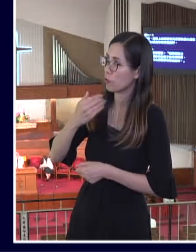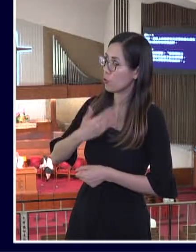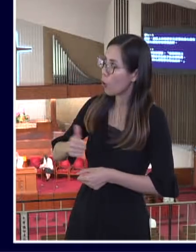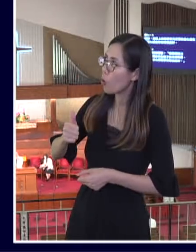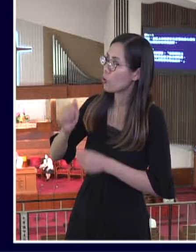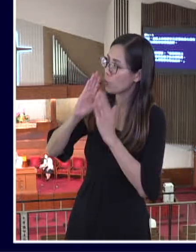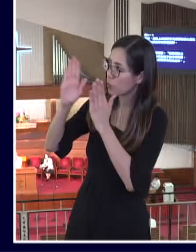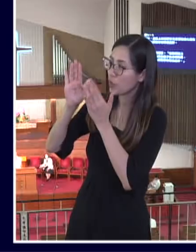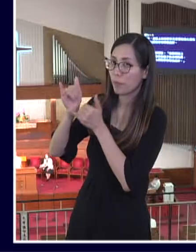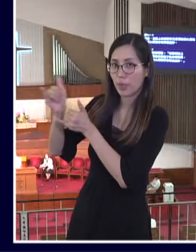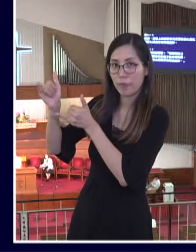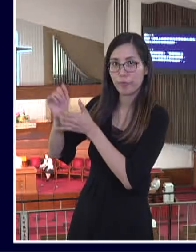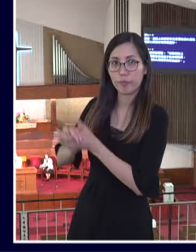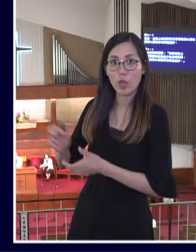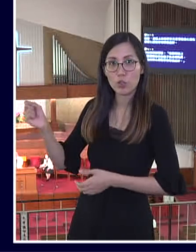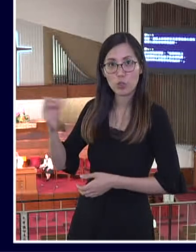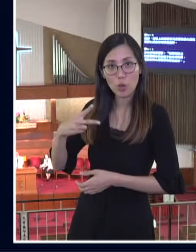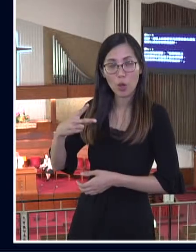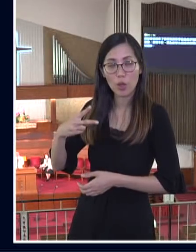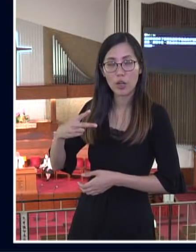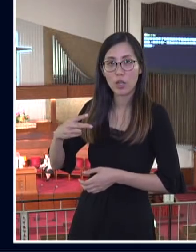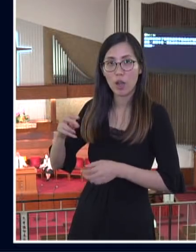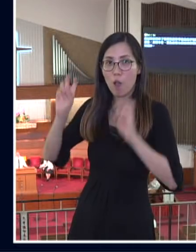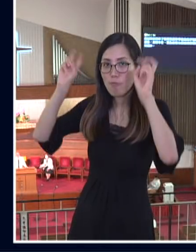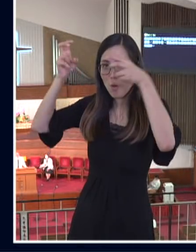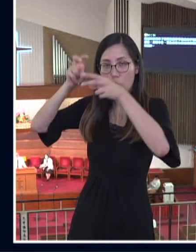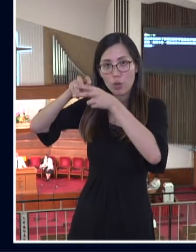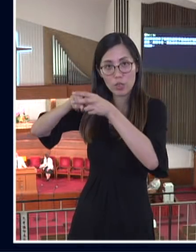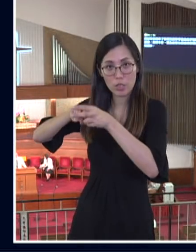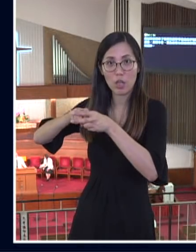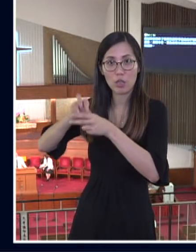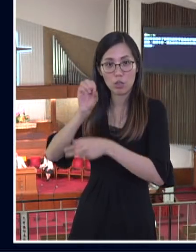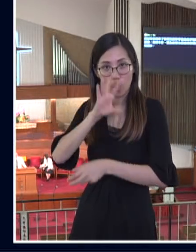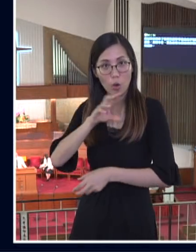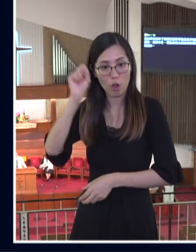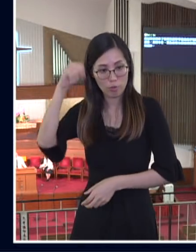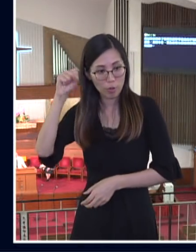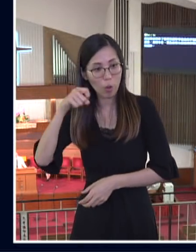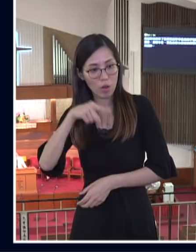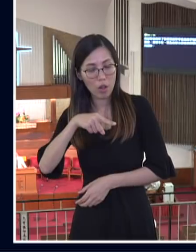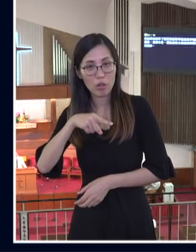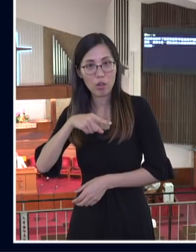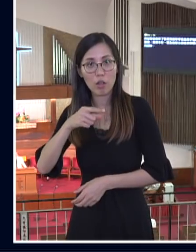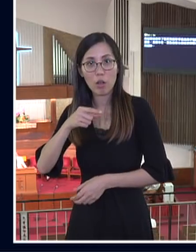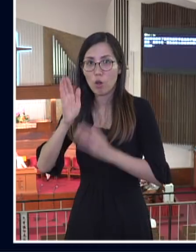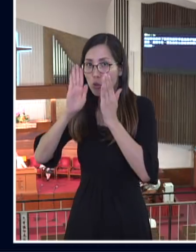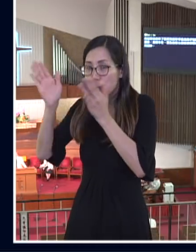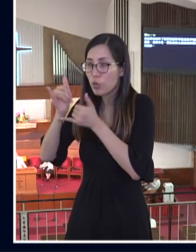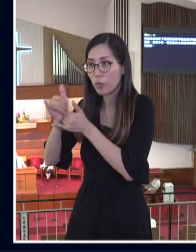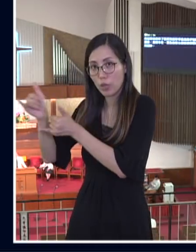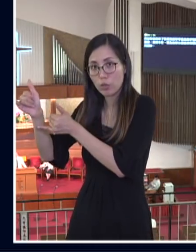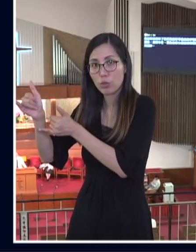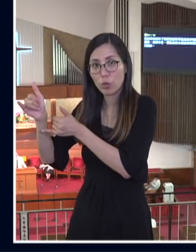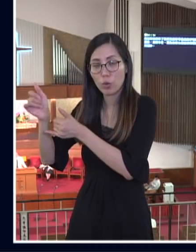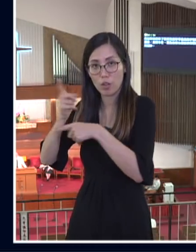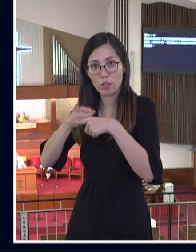以说第9节是摩西讲的，但去到第14节其实有少少去到这个时候呢是整个以色列的一个记